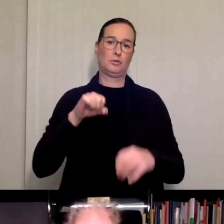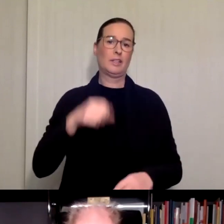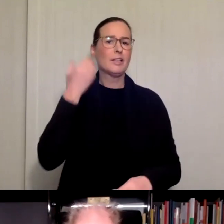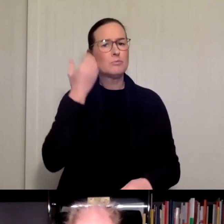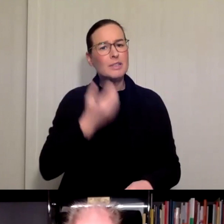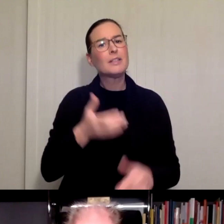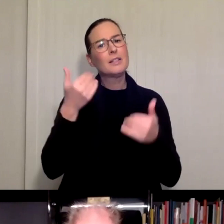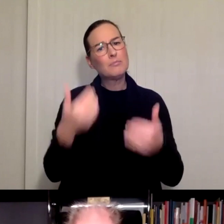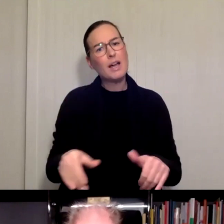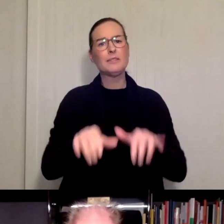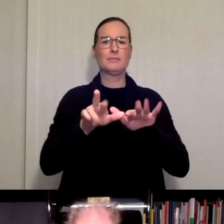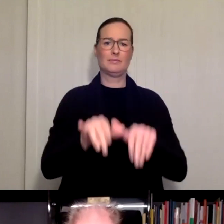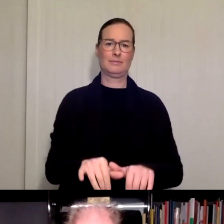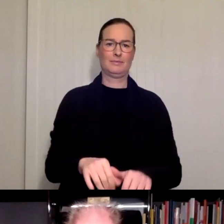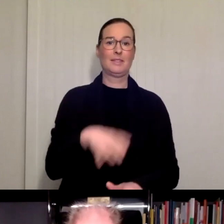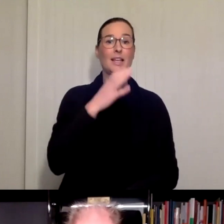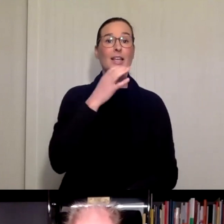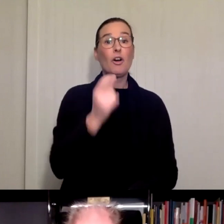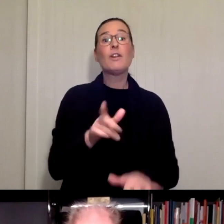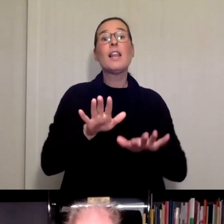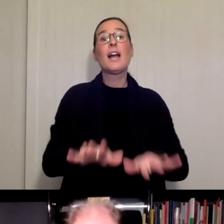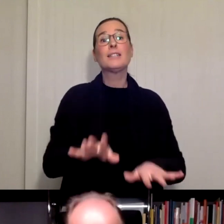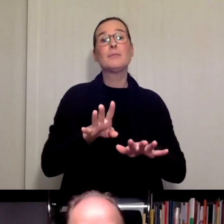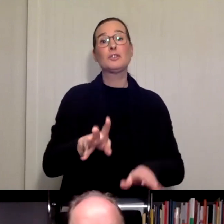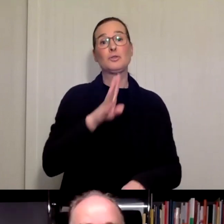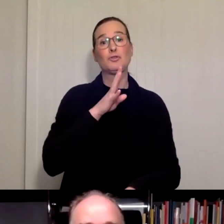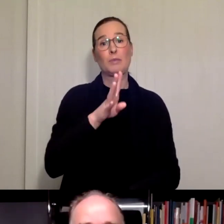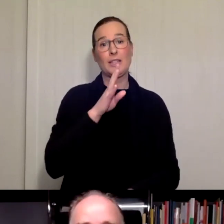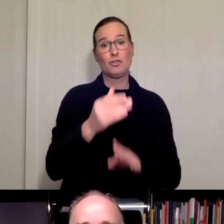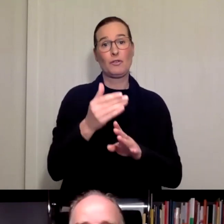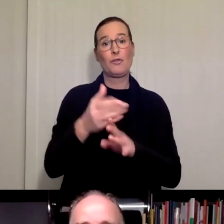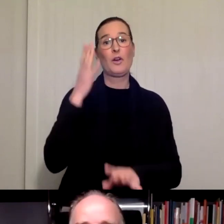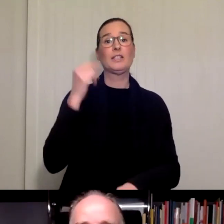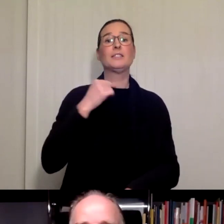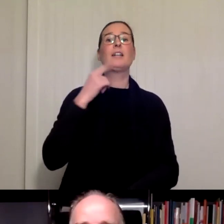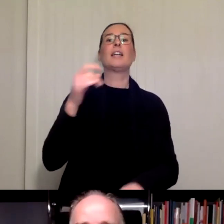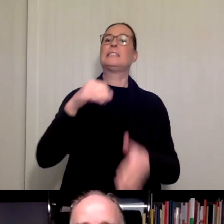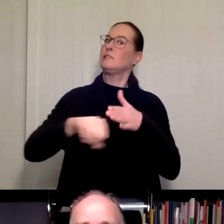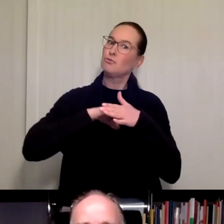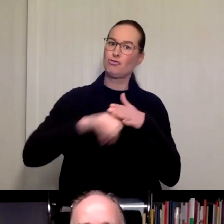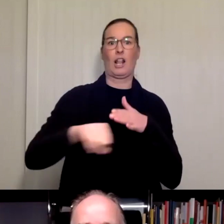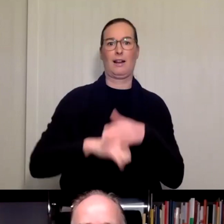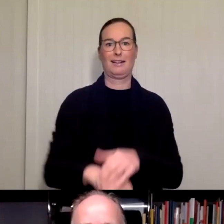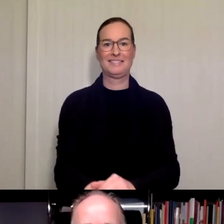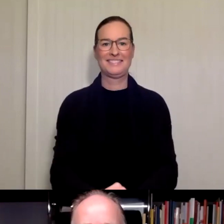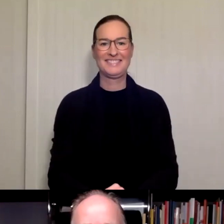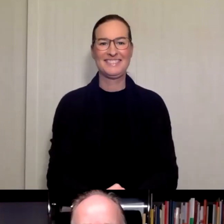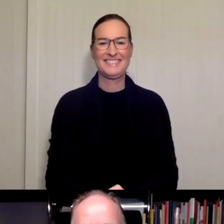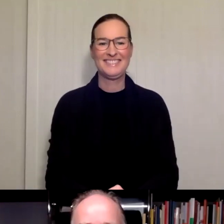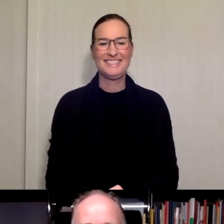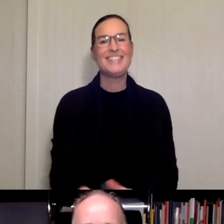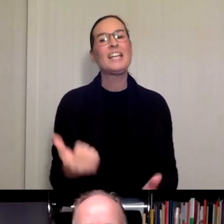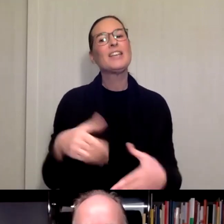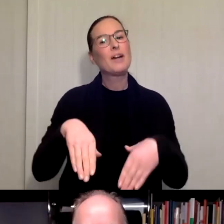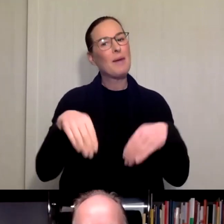So, ich hoffe, ich spreche langsam genug für unsere Gebärdendolmetscherin, die mich ausdrücklich gebeten hatte, das zu tun. Ich fange einmal